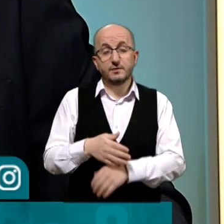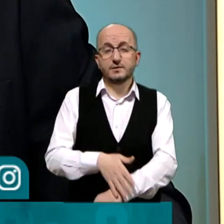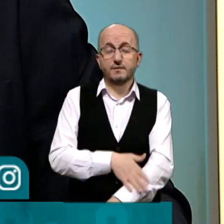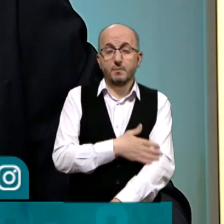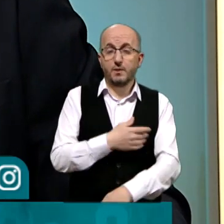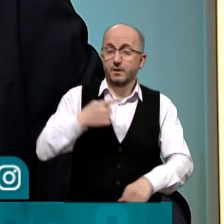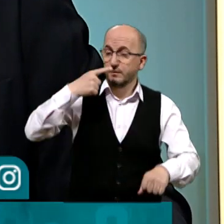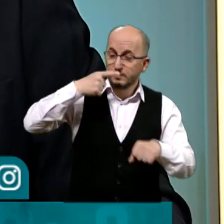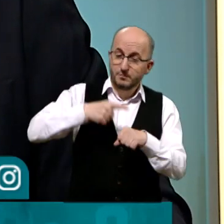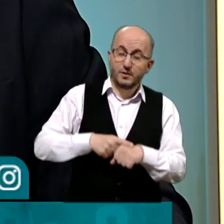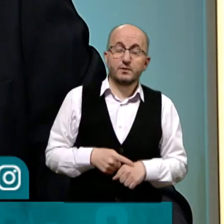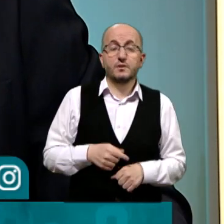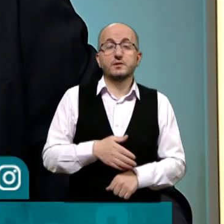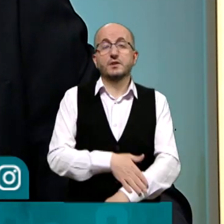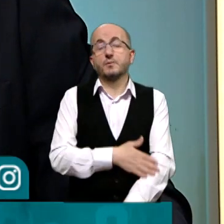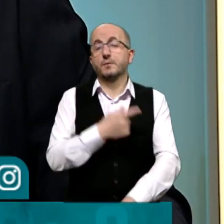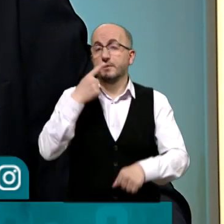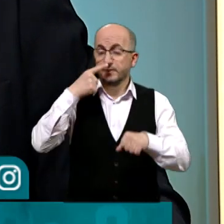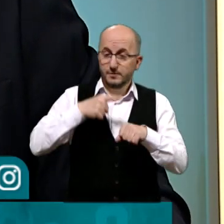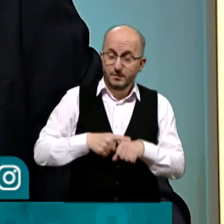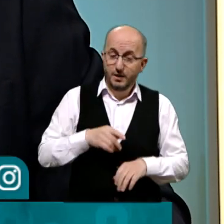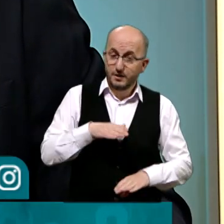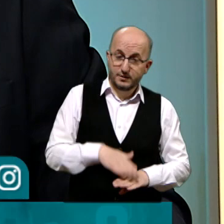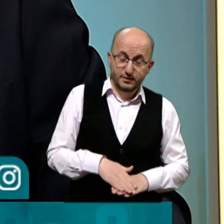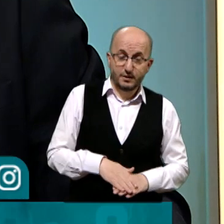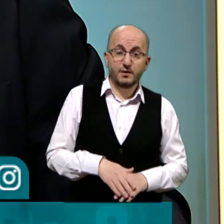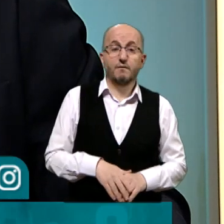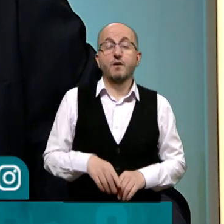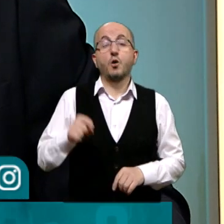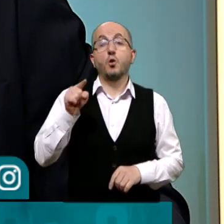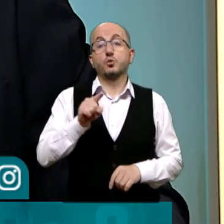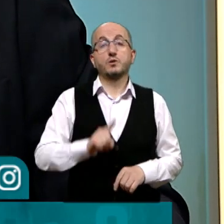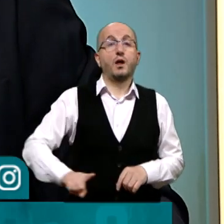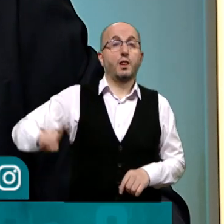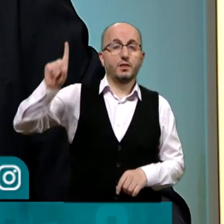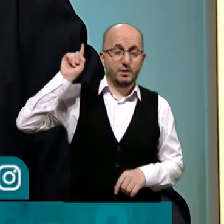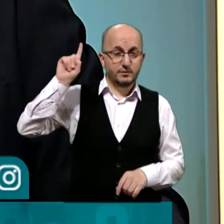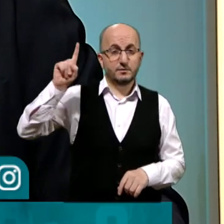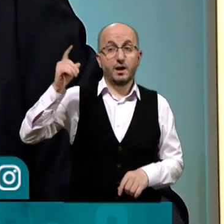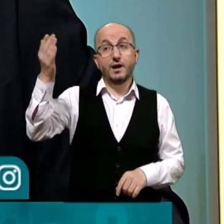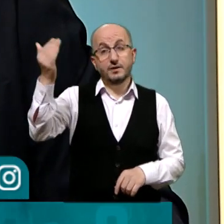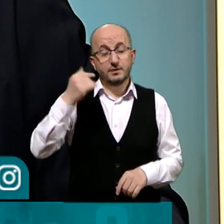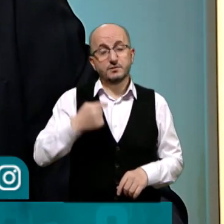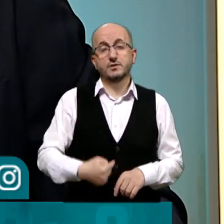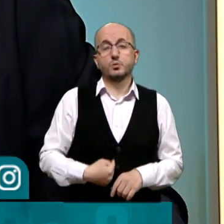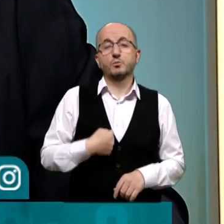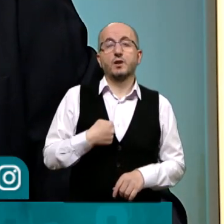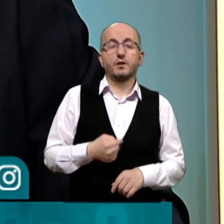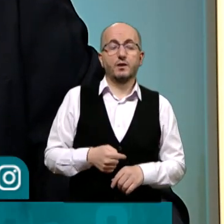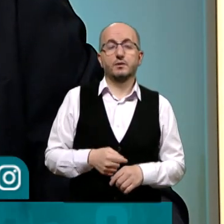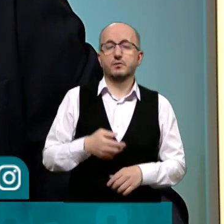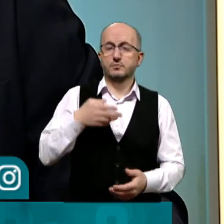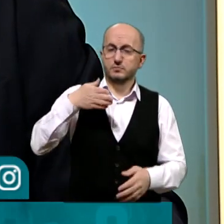sevaplarını İman ederek faziletlerine İman ederek ve onu da Allah'tan geleceğini umarak